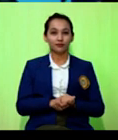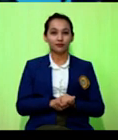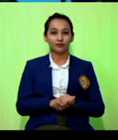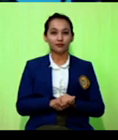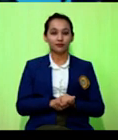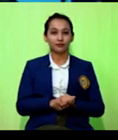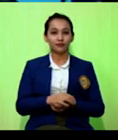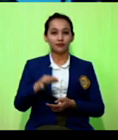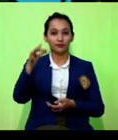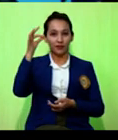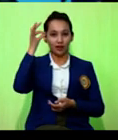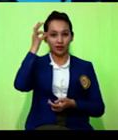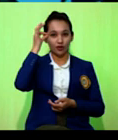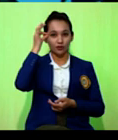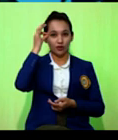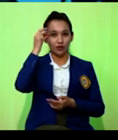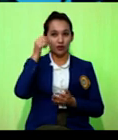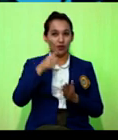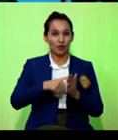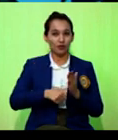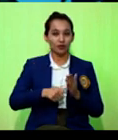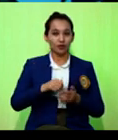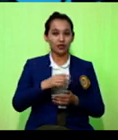Qani, bir eski olamiz. 640